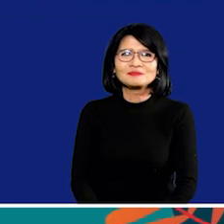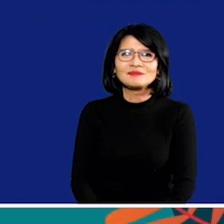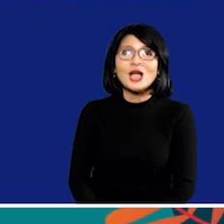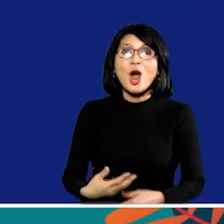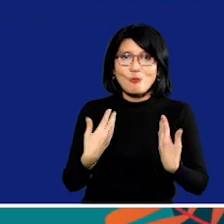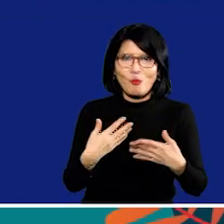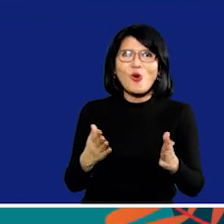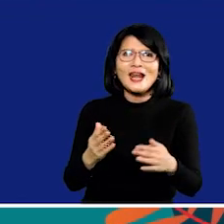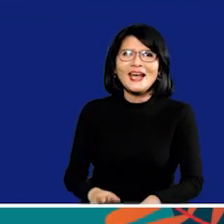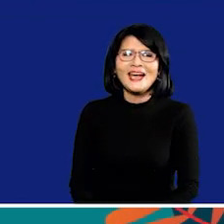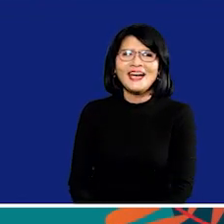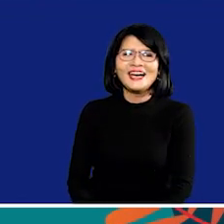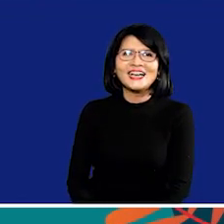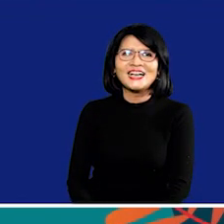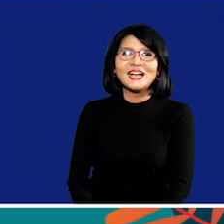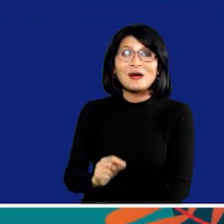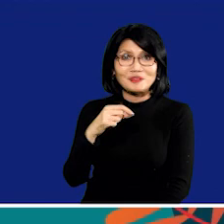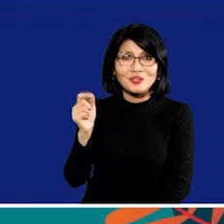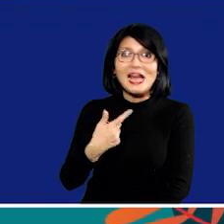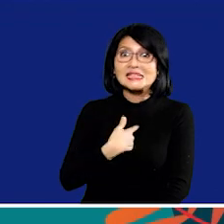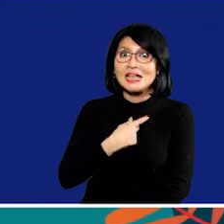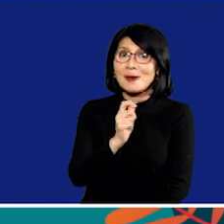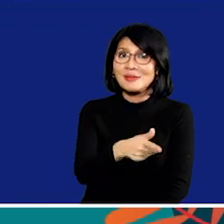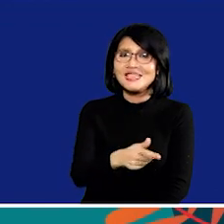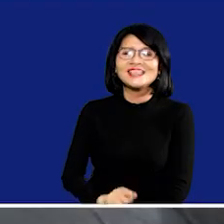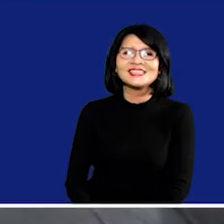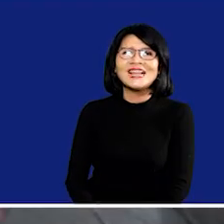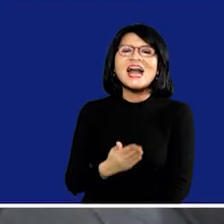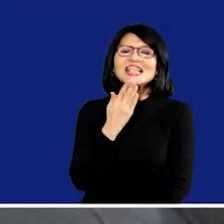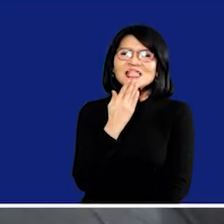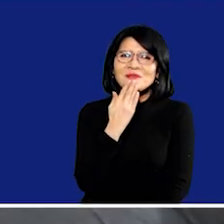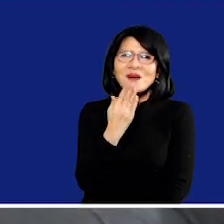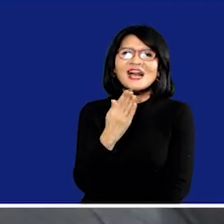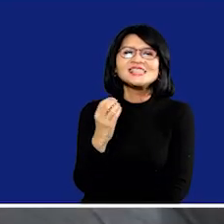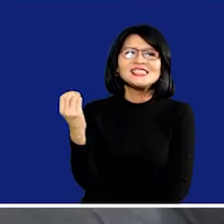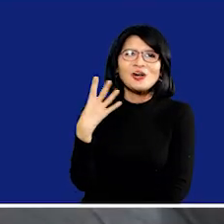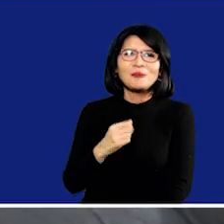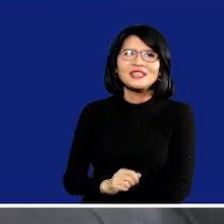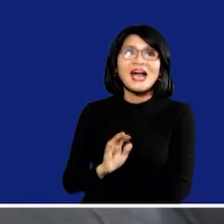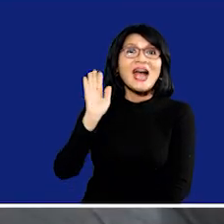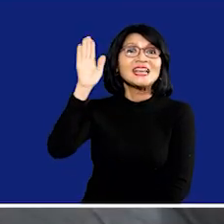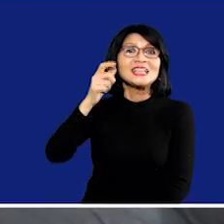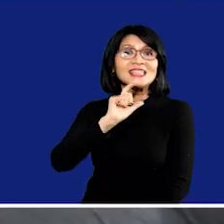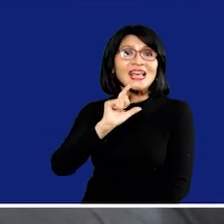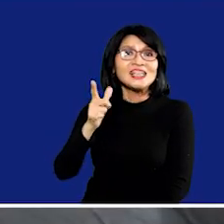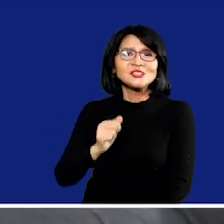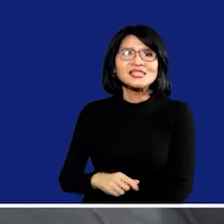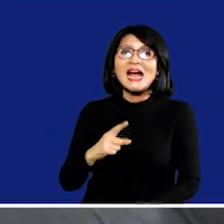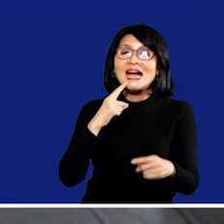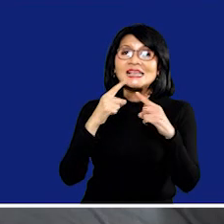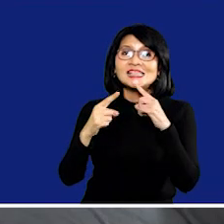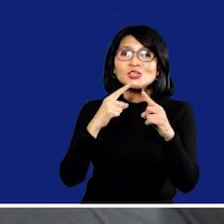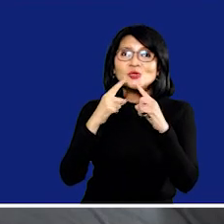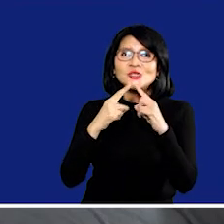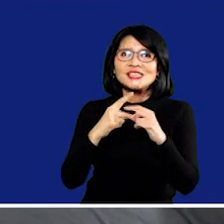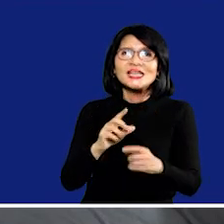Oke. Okay. Boleh banget, Pak. Bener ya. Terima kasih untuk jawabannya. Nanti kita lanjutin lagi ya, karena diskusi dengan